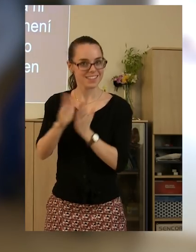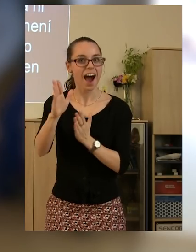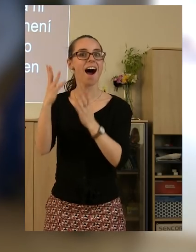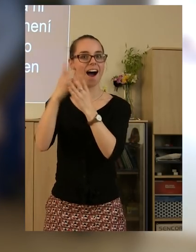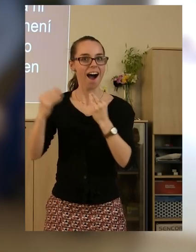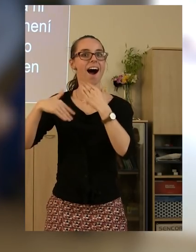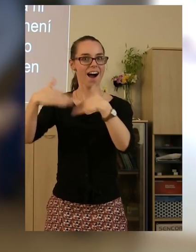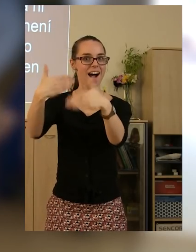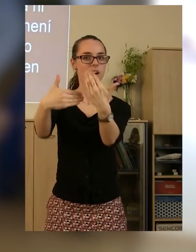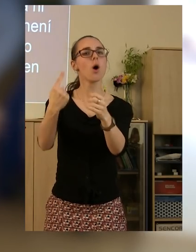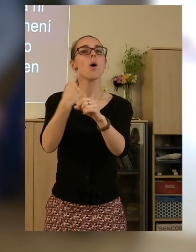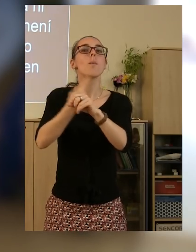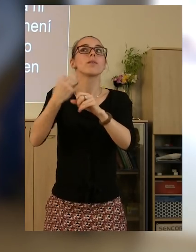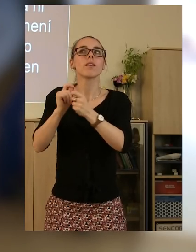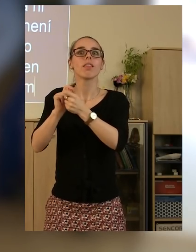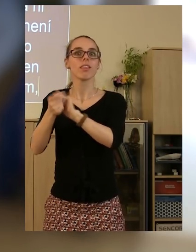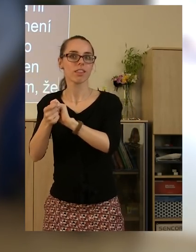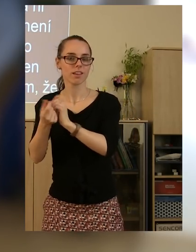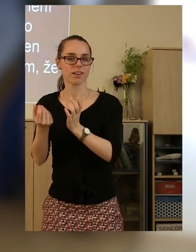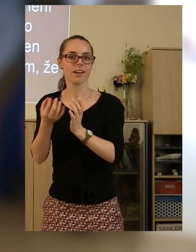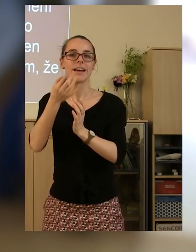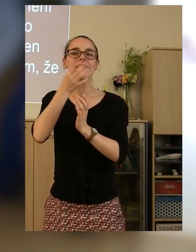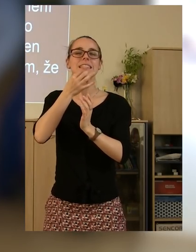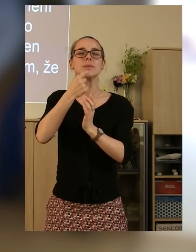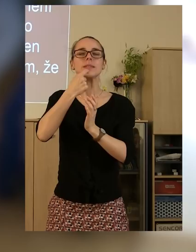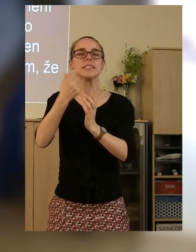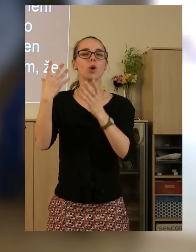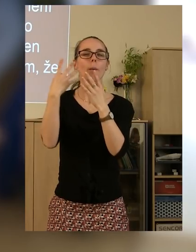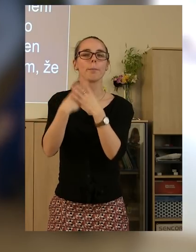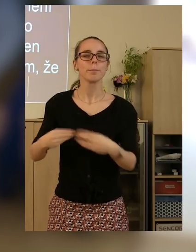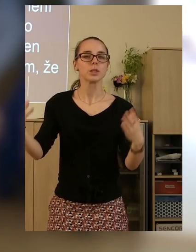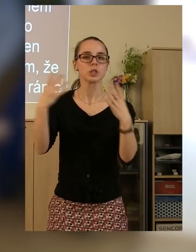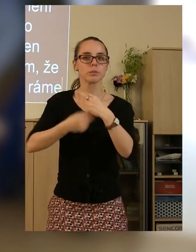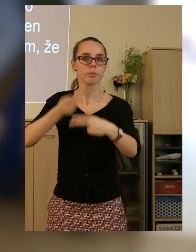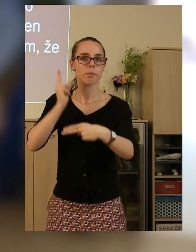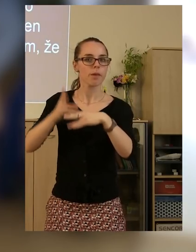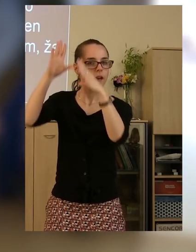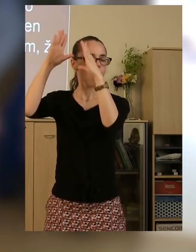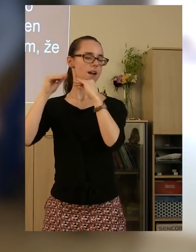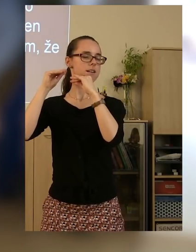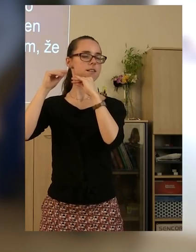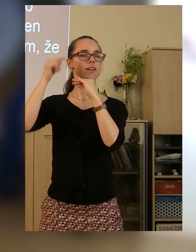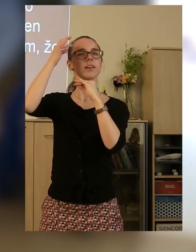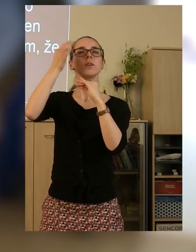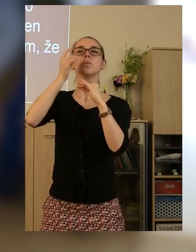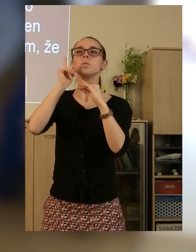je možnost a šance, aby zmizel ten rámec, respektive abych se vyrovnal s tím rámcem, tak bych musel